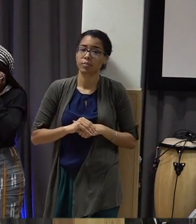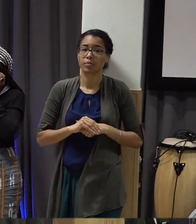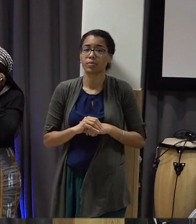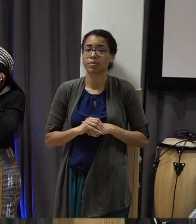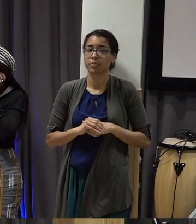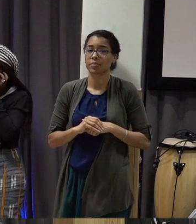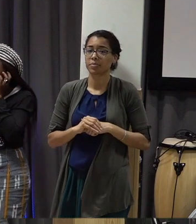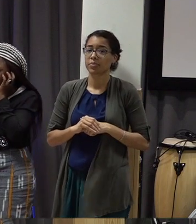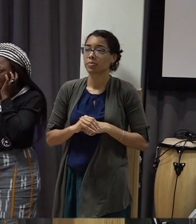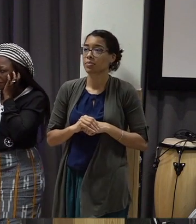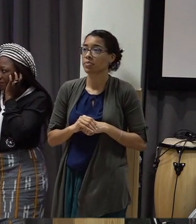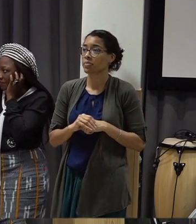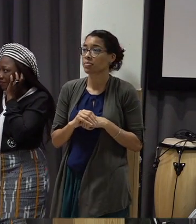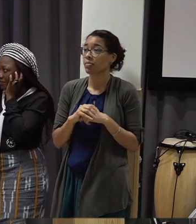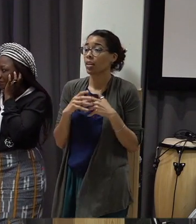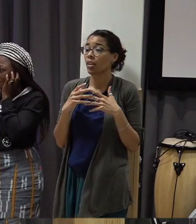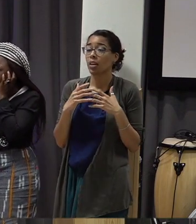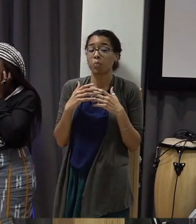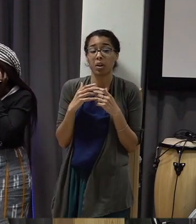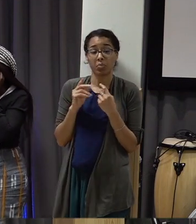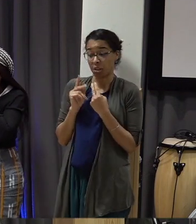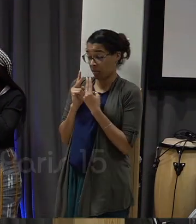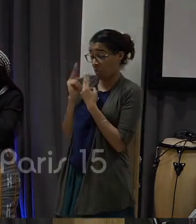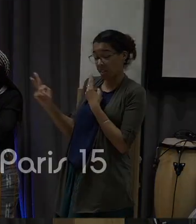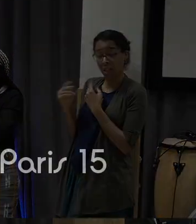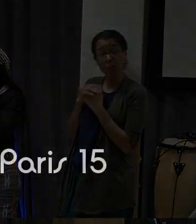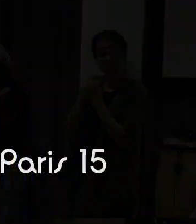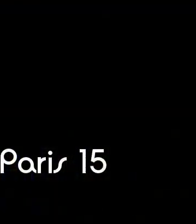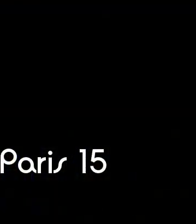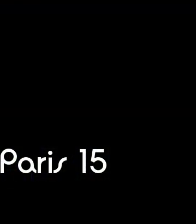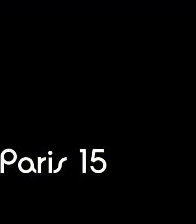Que tu puisses prier pour la personne qui est à côté de toi, mon frère, ma soeur.